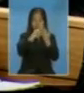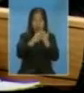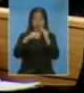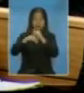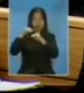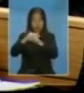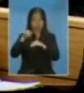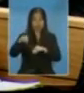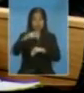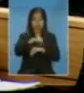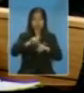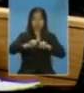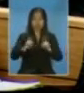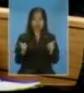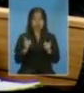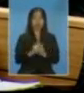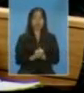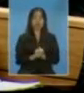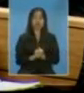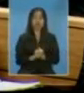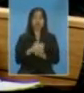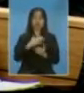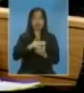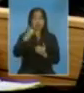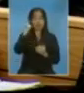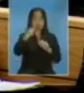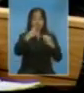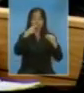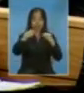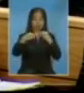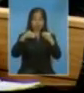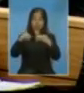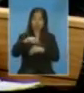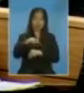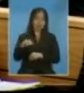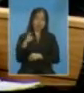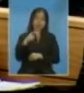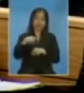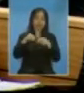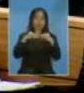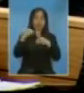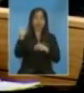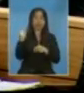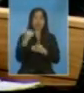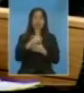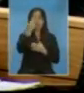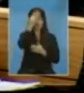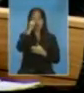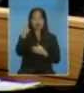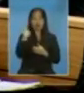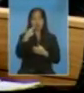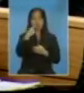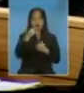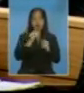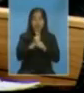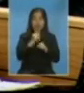การเนี่ยครับผมว่ายืดหยุ่นมากนะครับเช่นบอกขยายช่องจรา